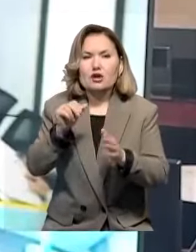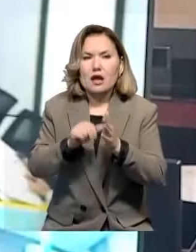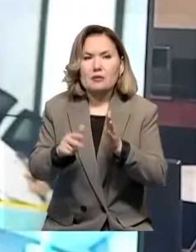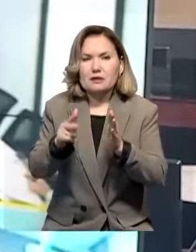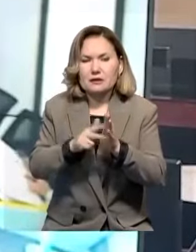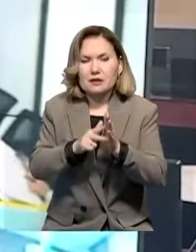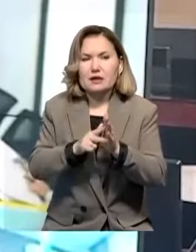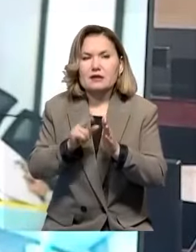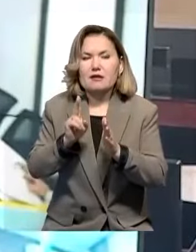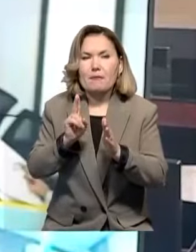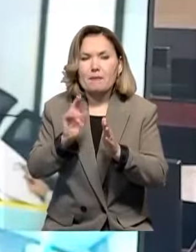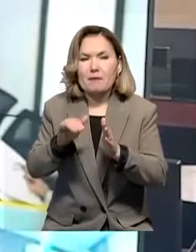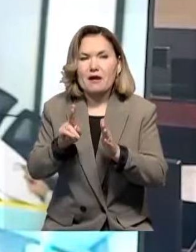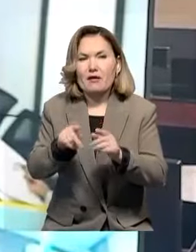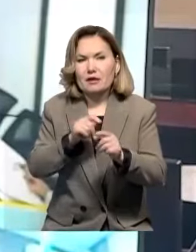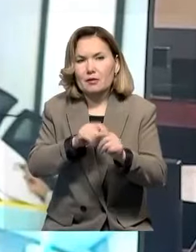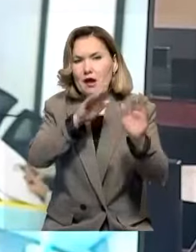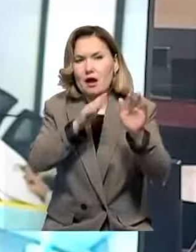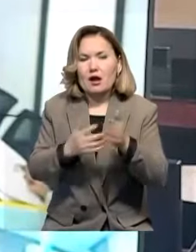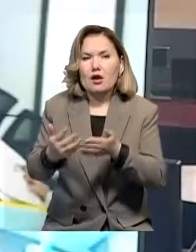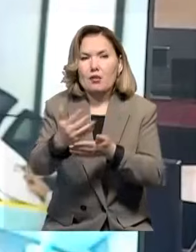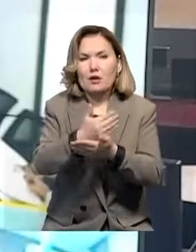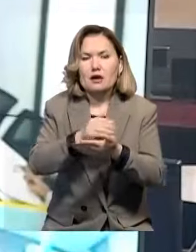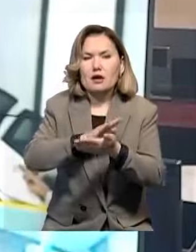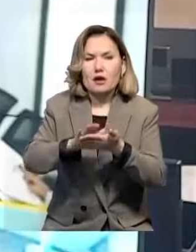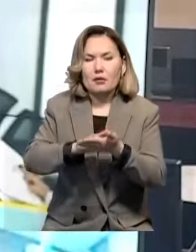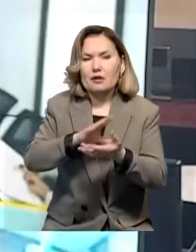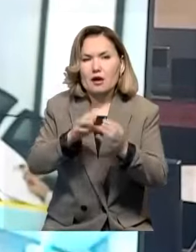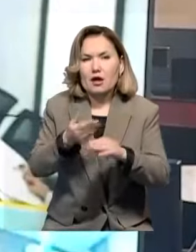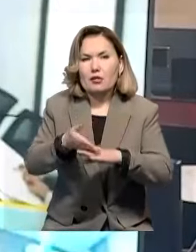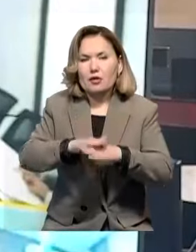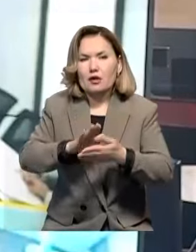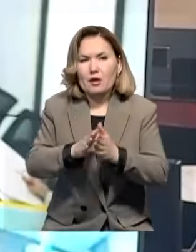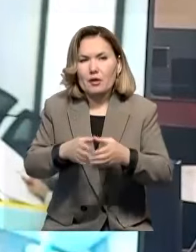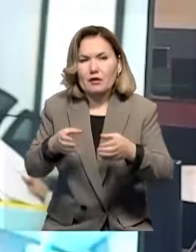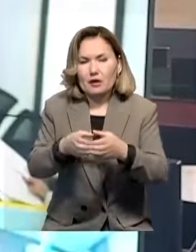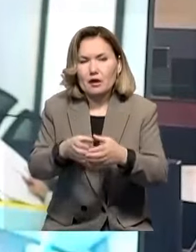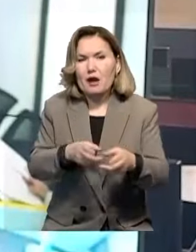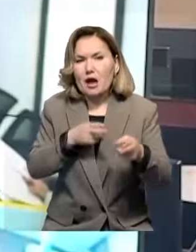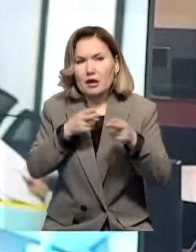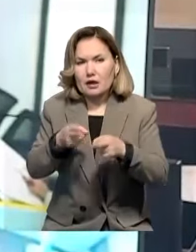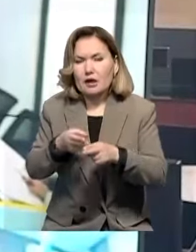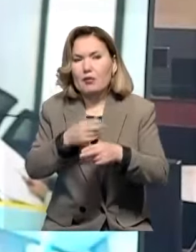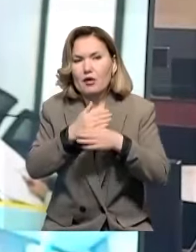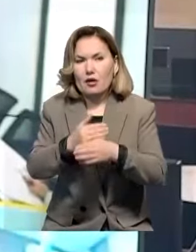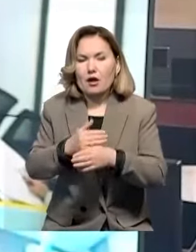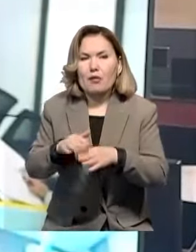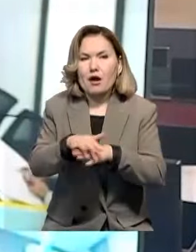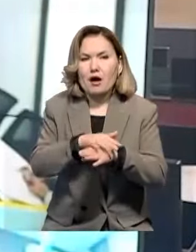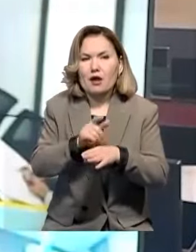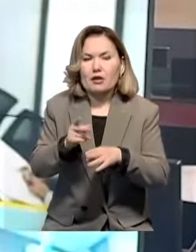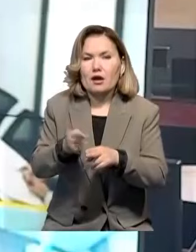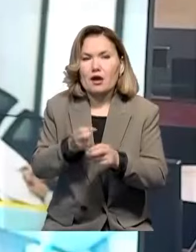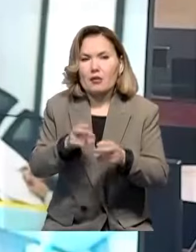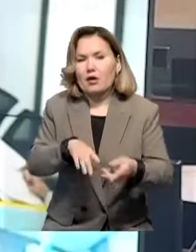астам қар шығарылды. Шығыс Қазақстан облысы төтенше жағдайлар департаменті қызметкерлері халықты су тасқыны кезеңінде дайындау мақсатында 149